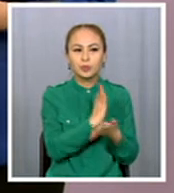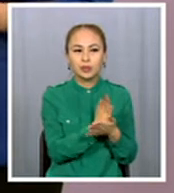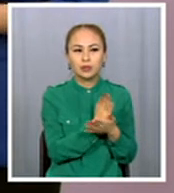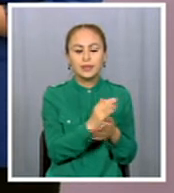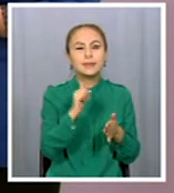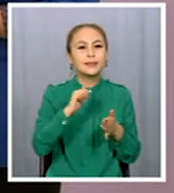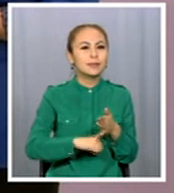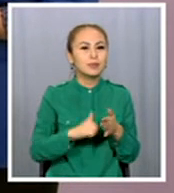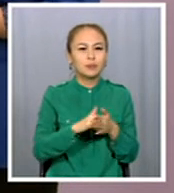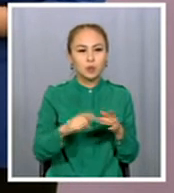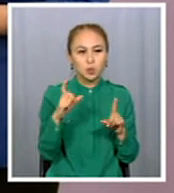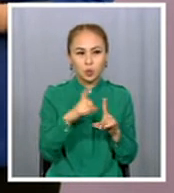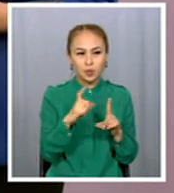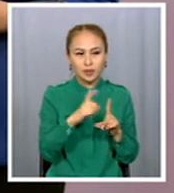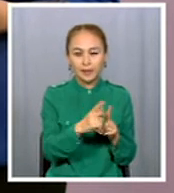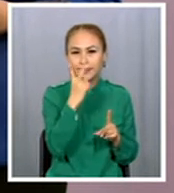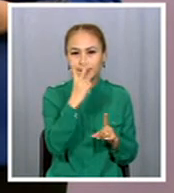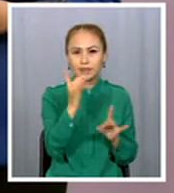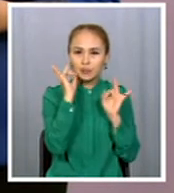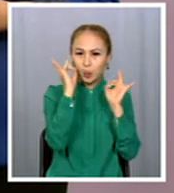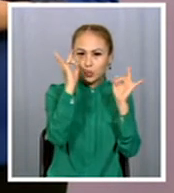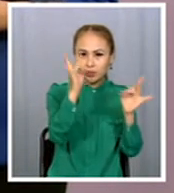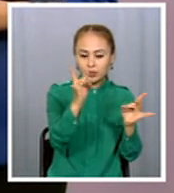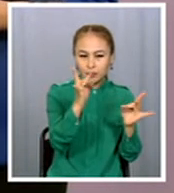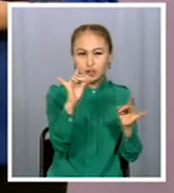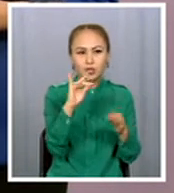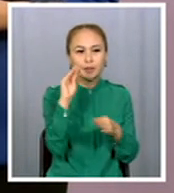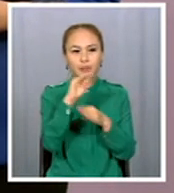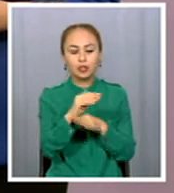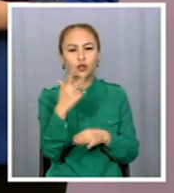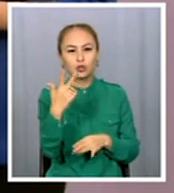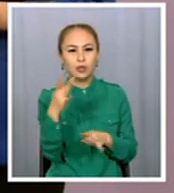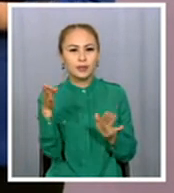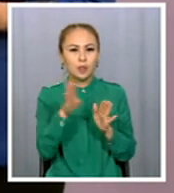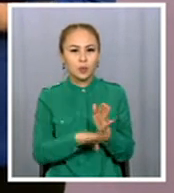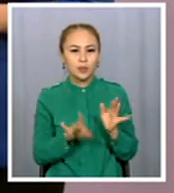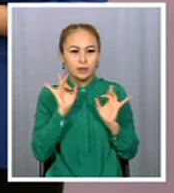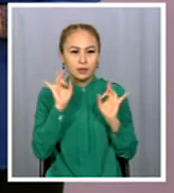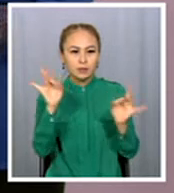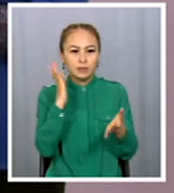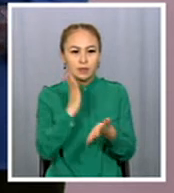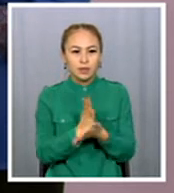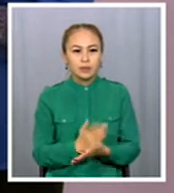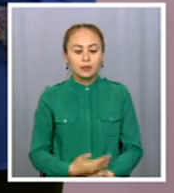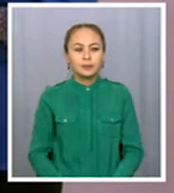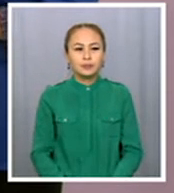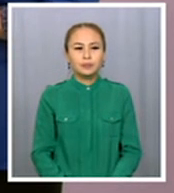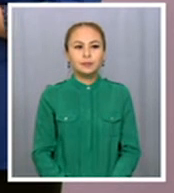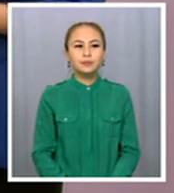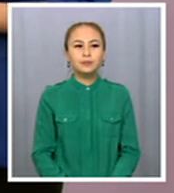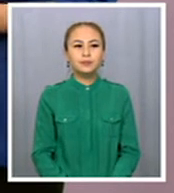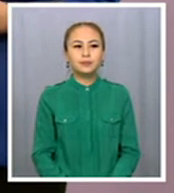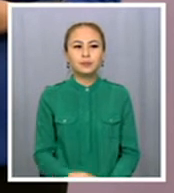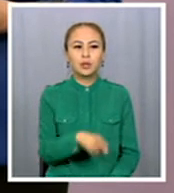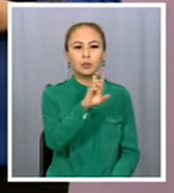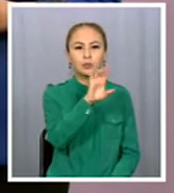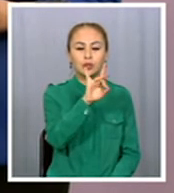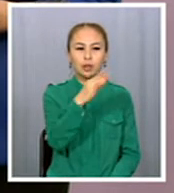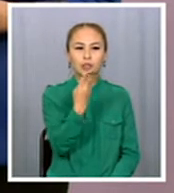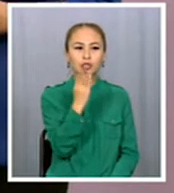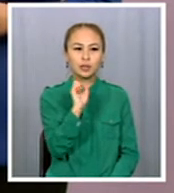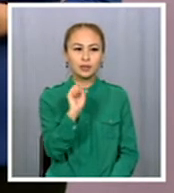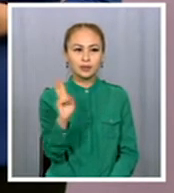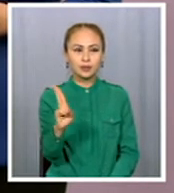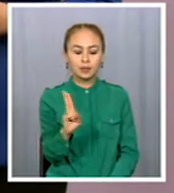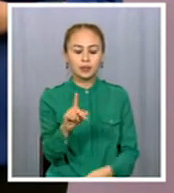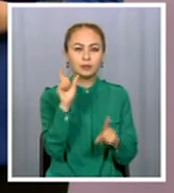Себебі сөзде 2 дауысты дыбыс, және 3 дауыссыз дыбыс бар. Бұршақ.